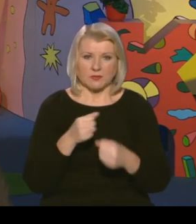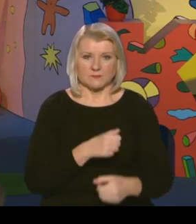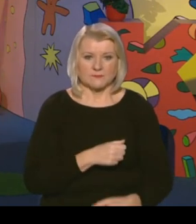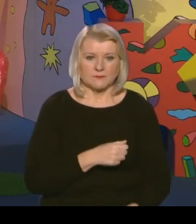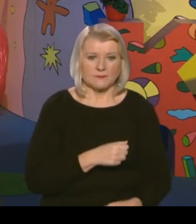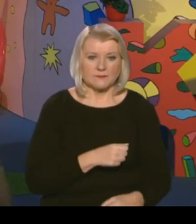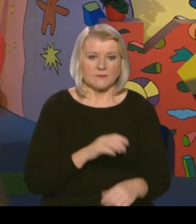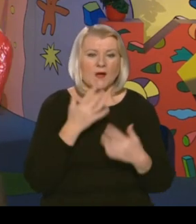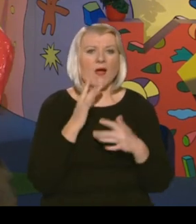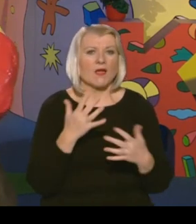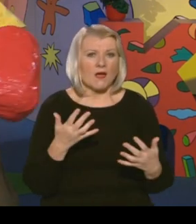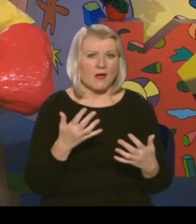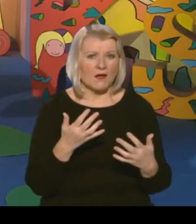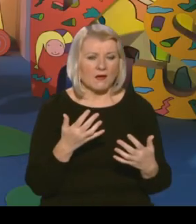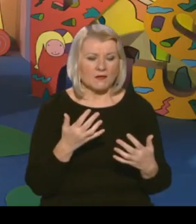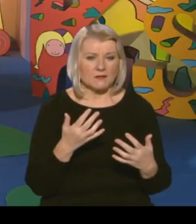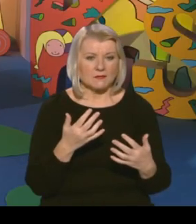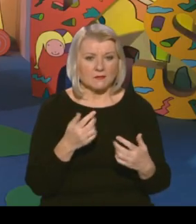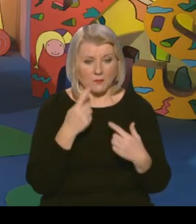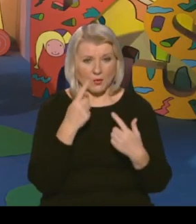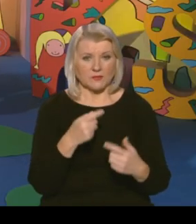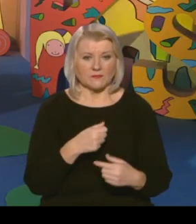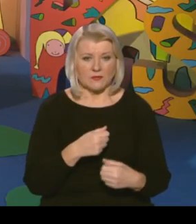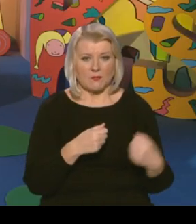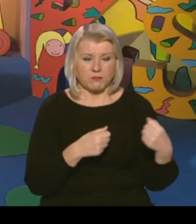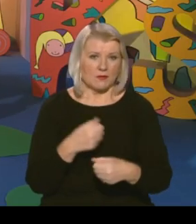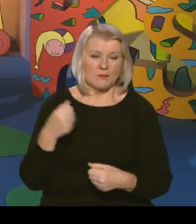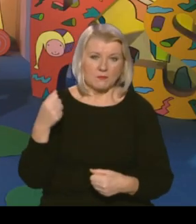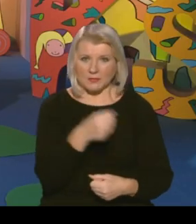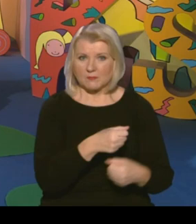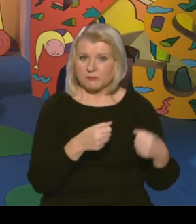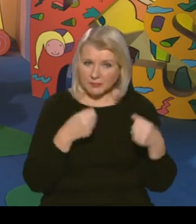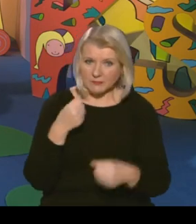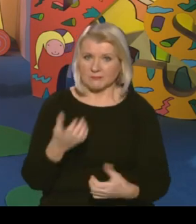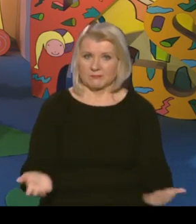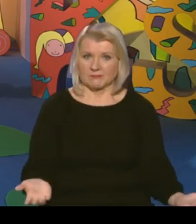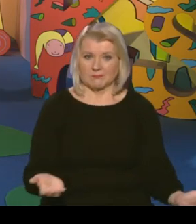budete boxovat? No přeci takhle.